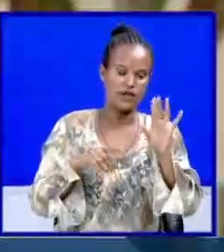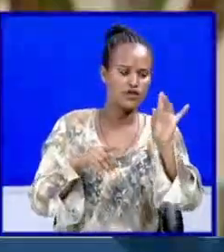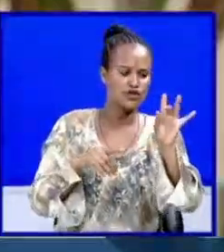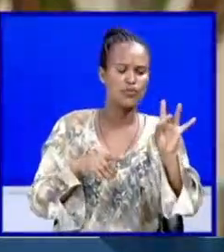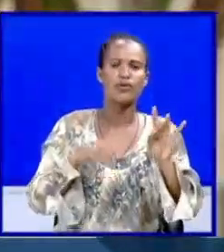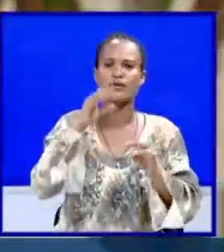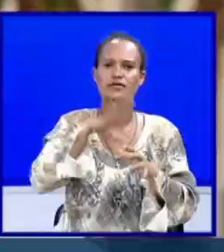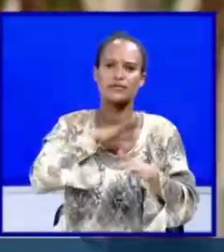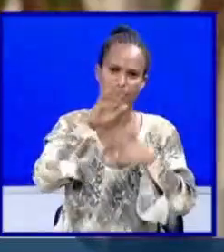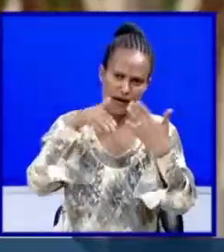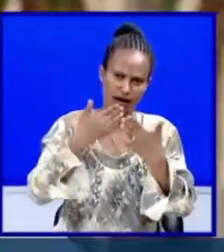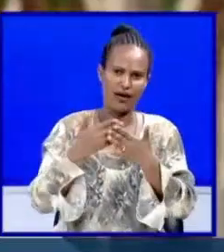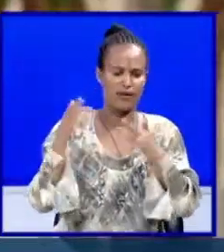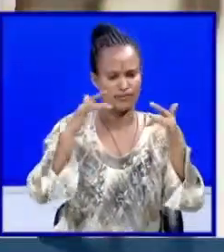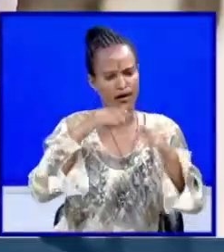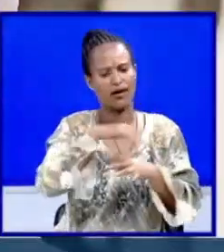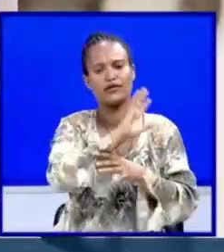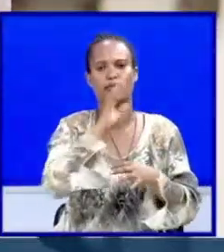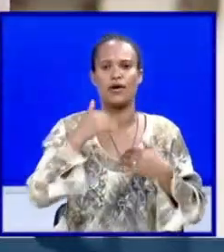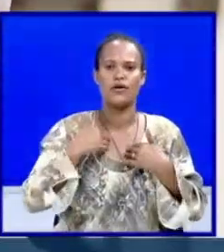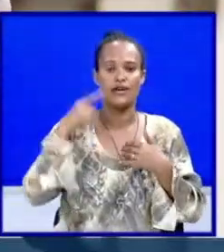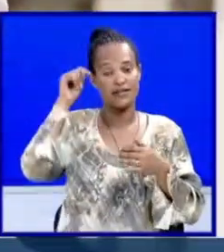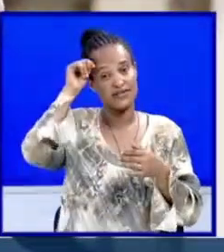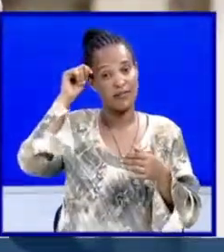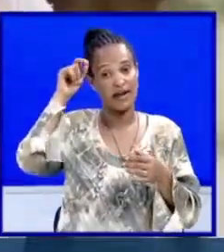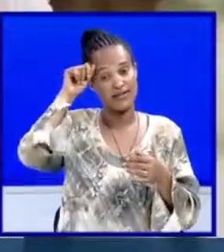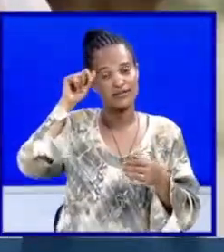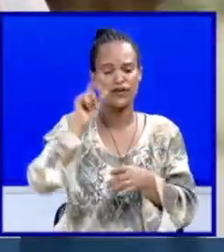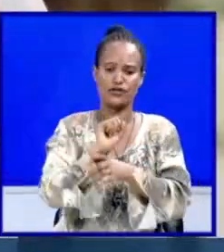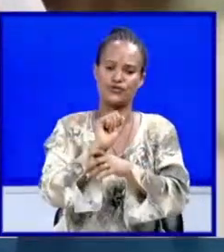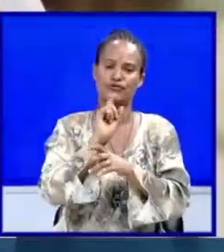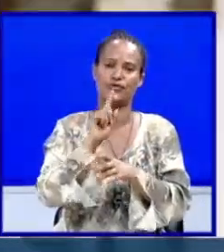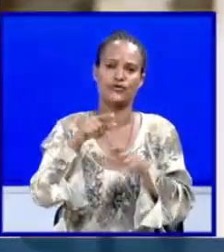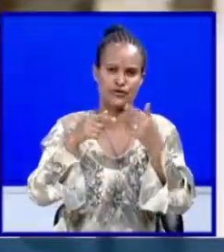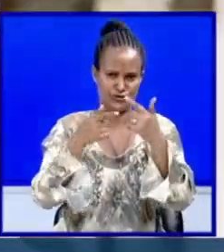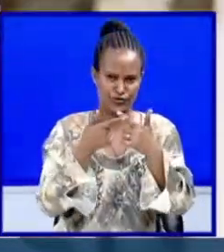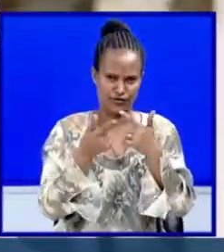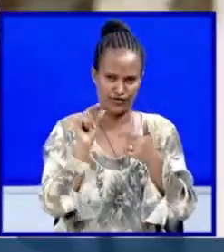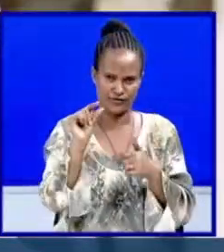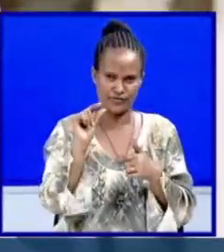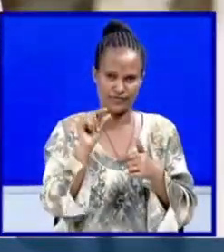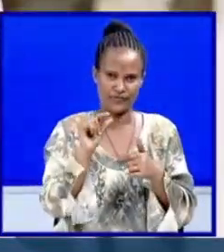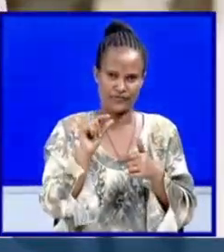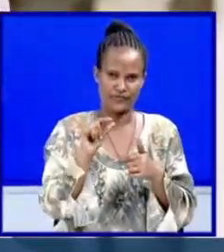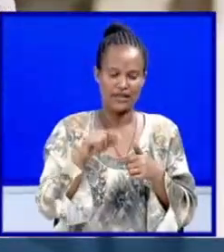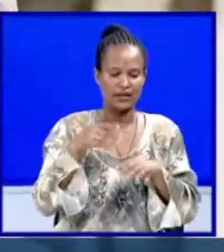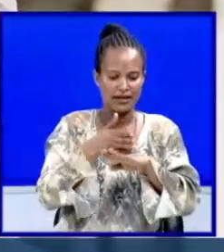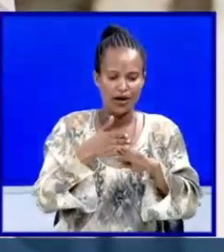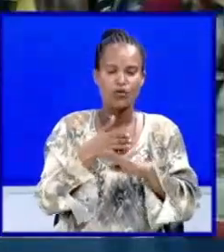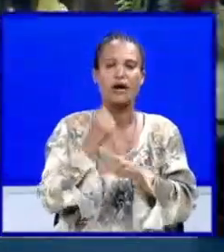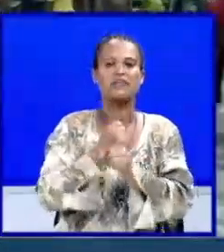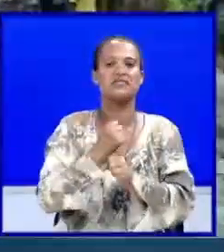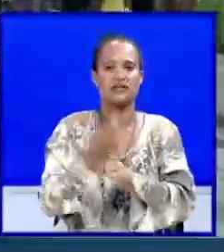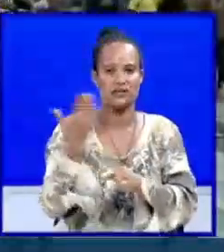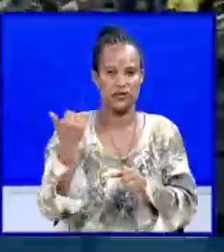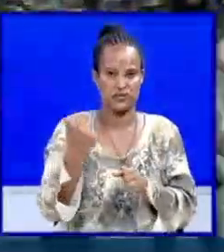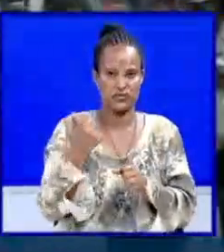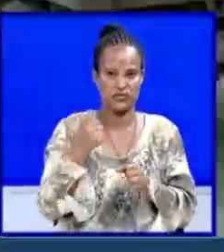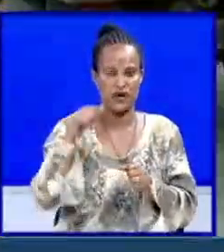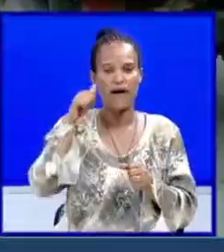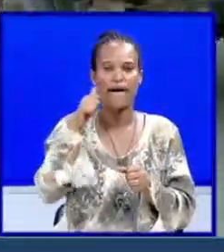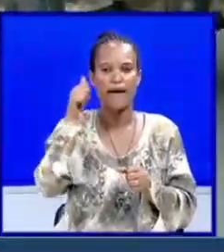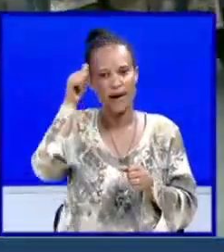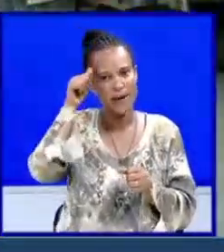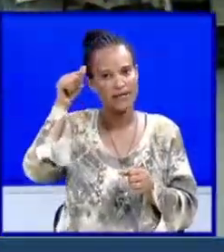ሰብ ጠቕለላ ተቐሊሶም እኒኤው ማለት እዩ ተስፋ ማርያም ተስፋይ ሽፈር እዩ እቲ ንእሽተን ድድሓጭን ምጭን ዳጣውላ ግዛዕ ምጣ ይፅጋዕ ነይሩ ኣማን ተስፋይ